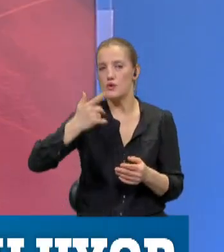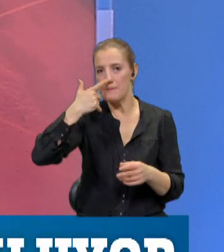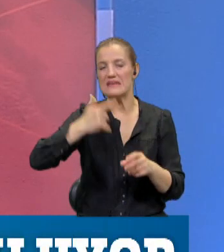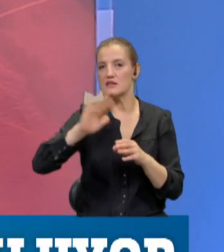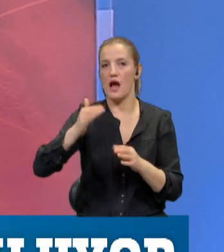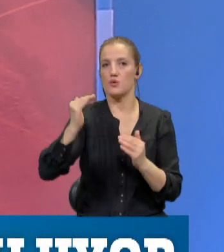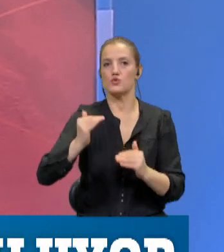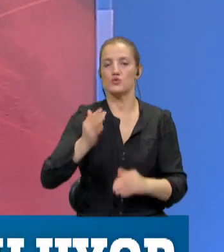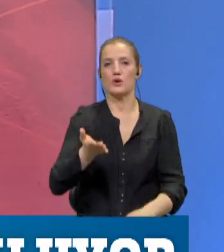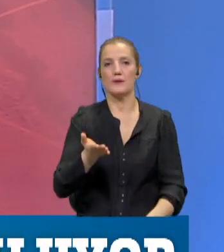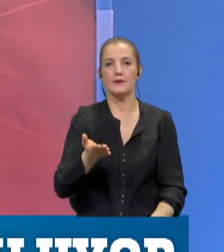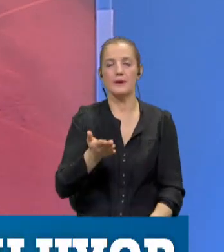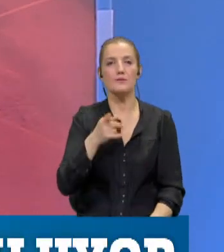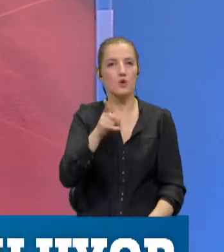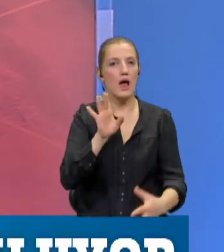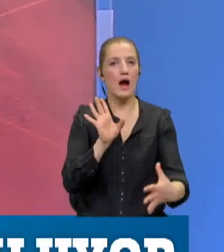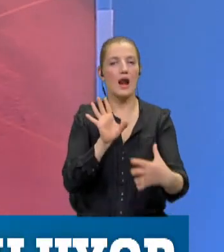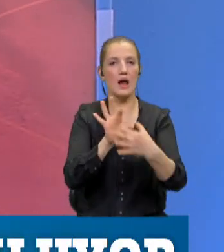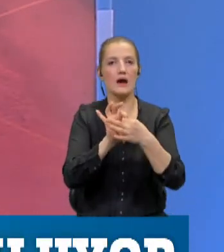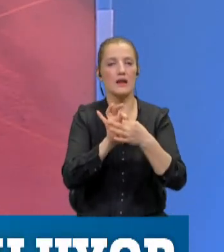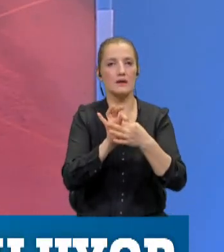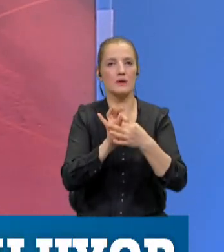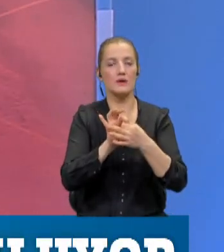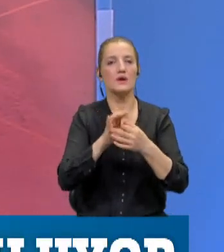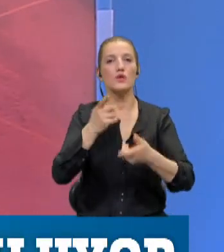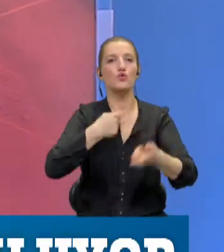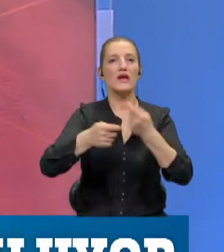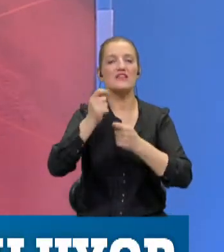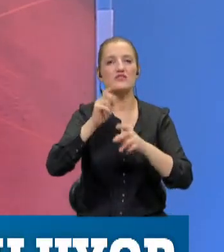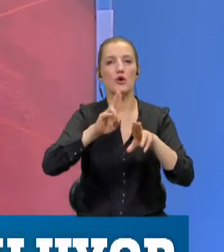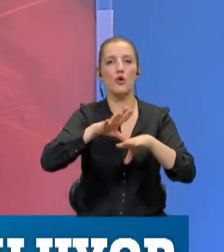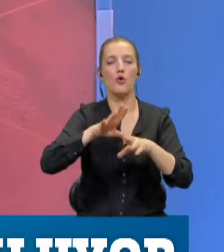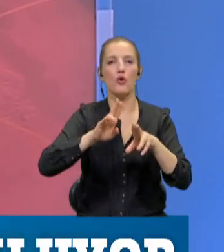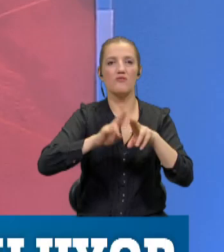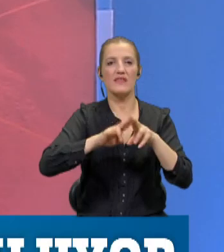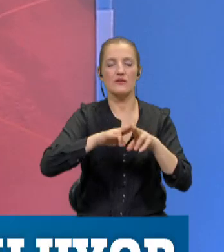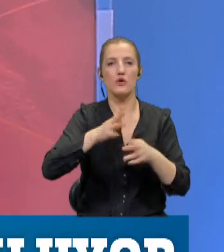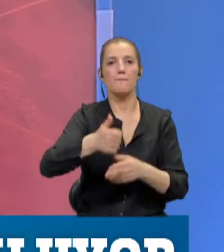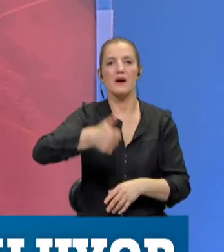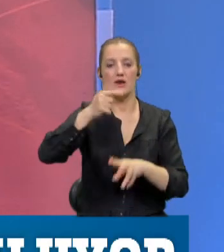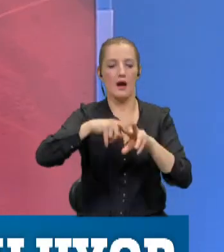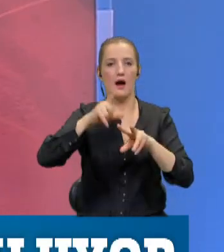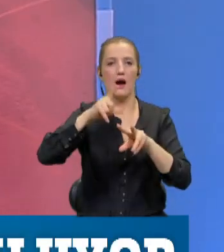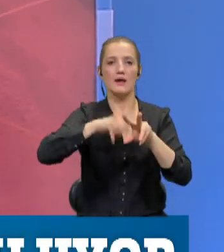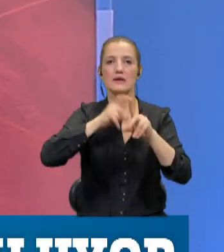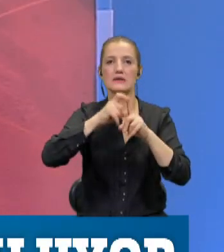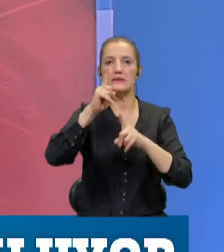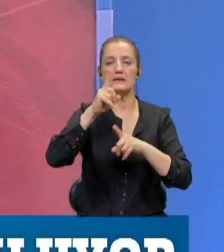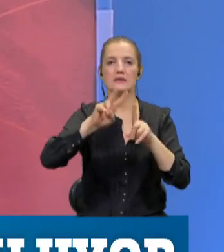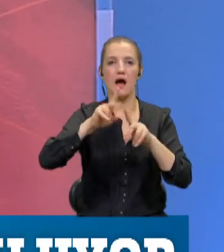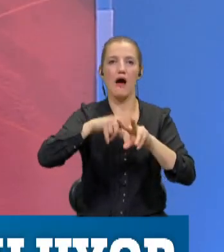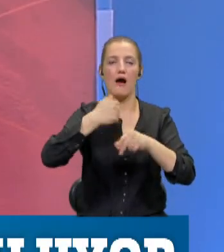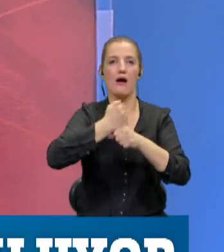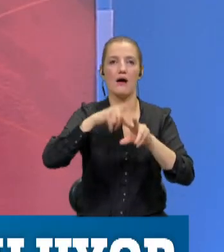akaryakıt sonra bununla ilgili tüketici Konfederasyonu başkanı Aydın Ağaoğlu tek teşekkür ediyorum sağ